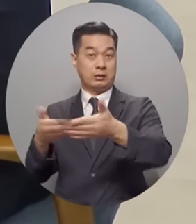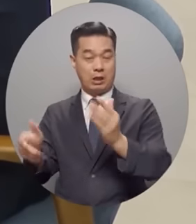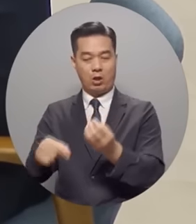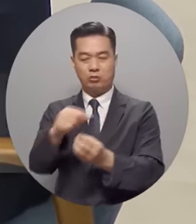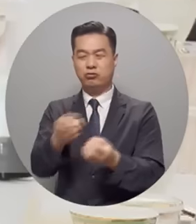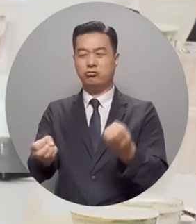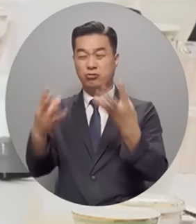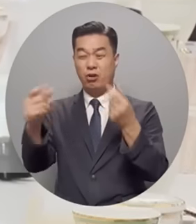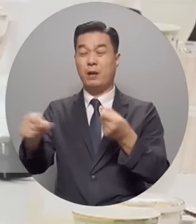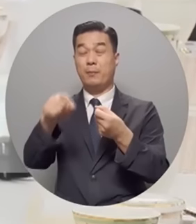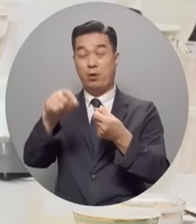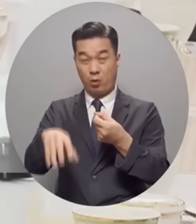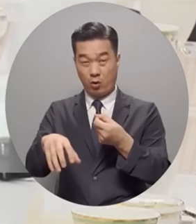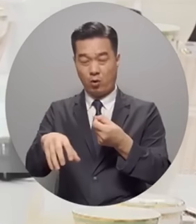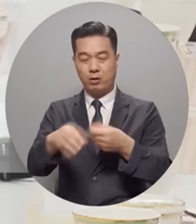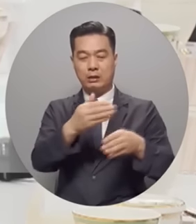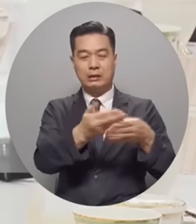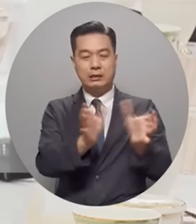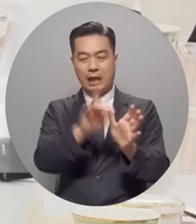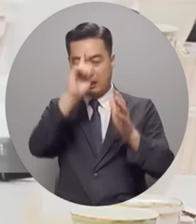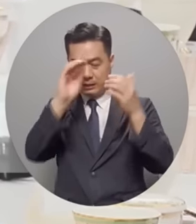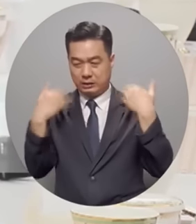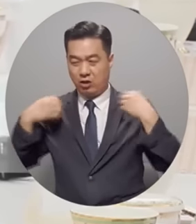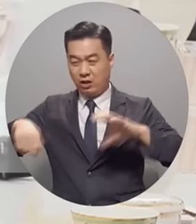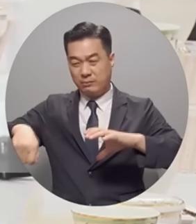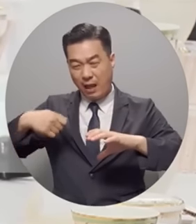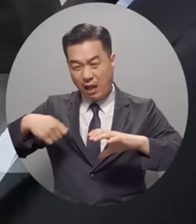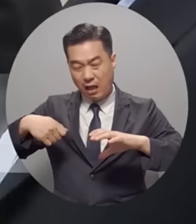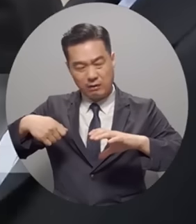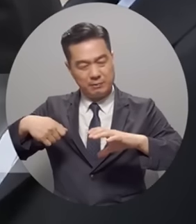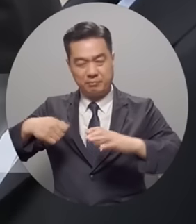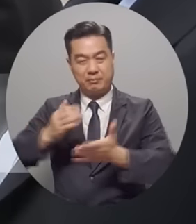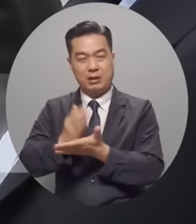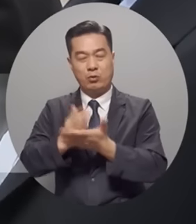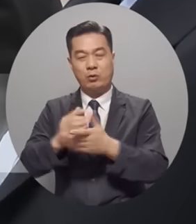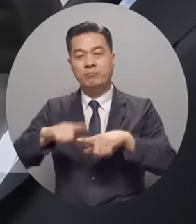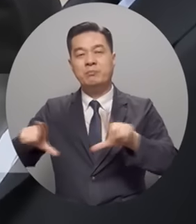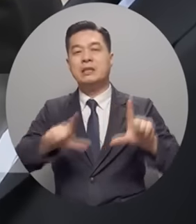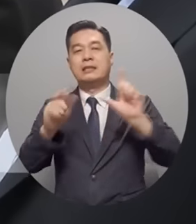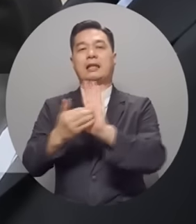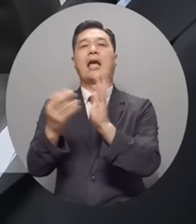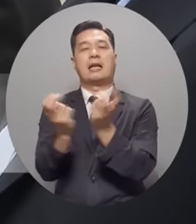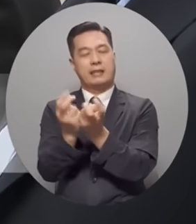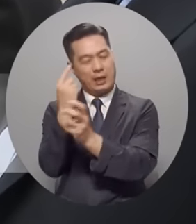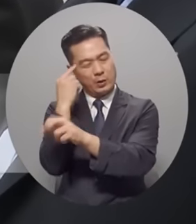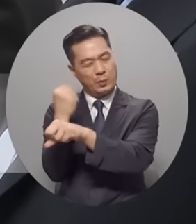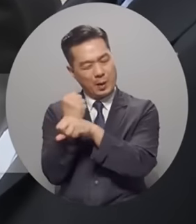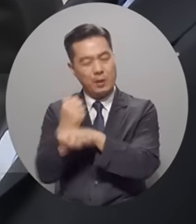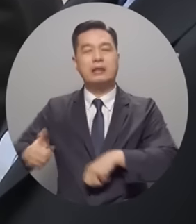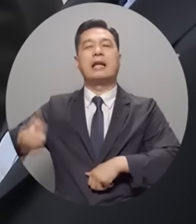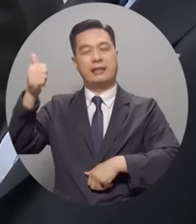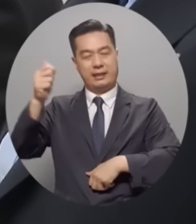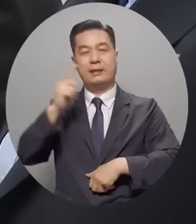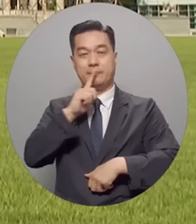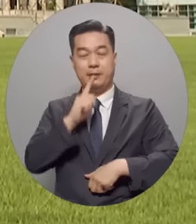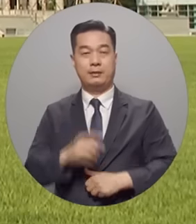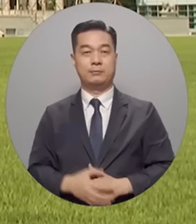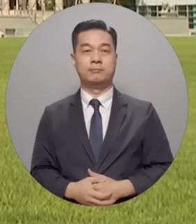앞두고 당정이 밥 먹는 모습을 보이기보다 민생 대책을 고민하는 모습이 우선이라고 판단했다고